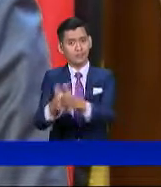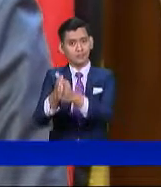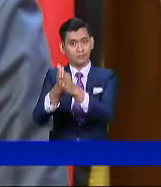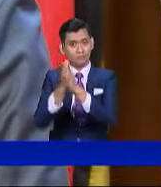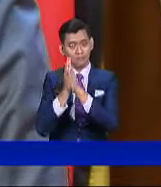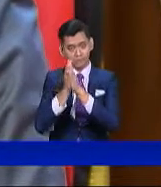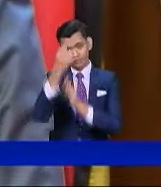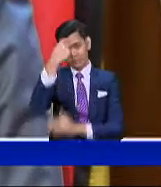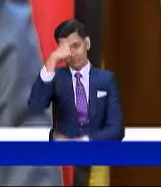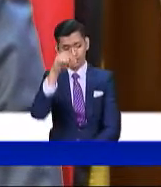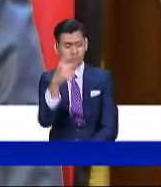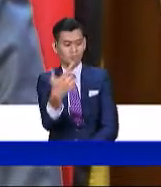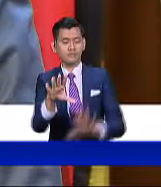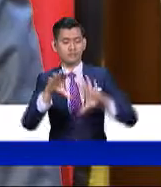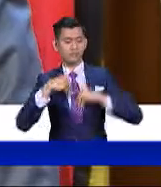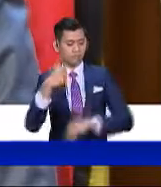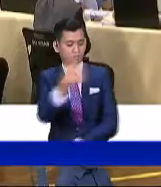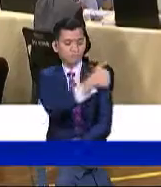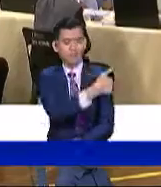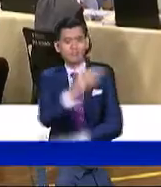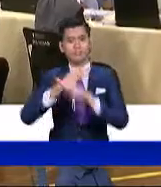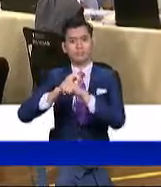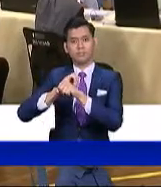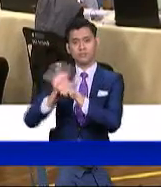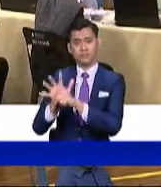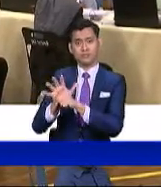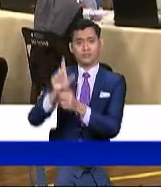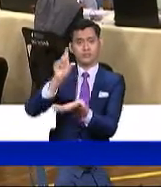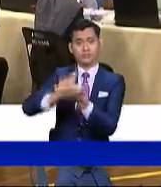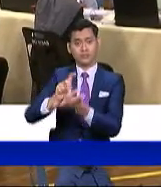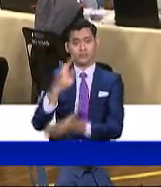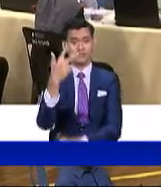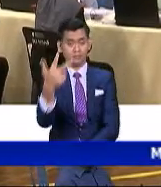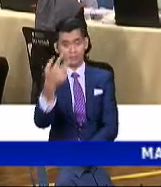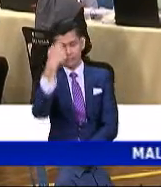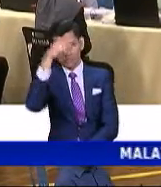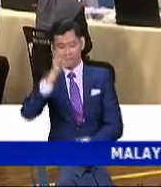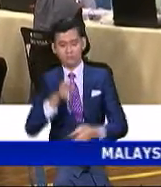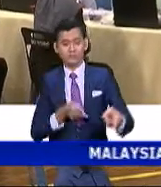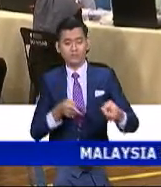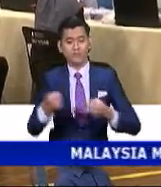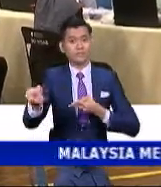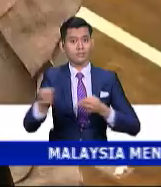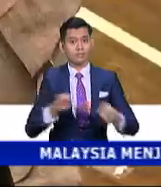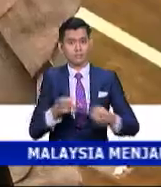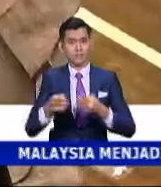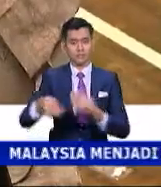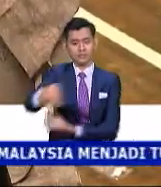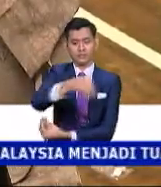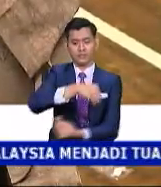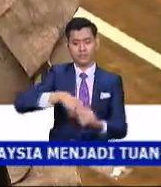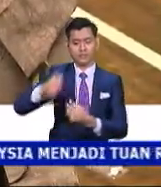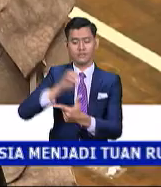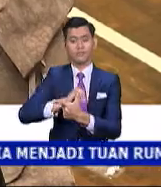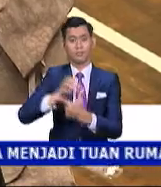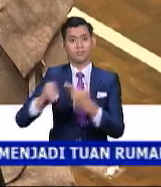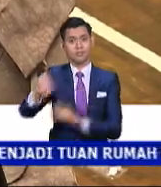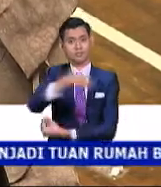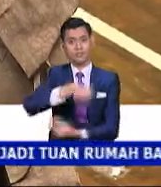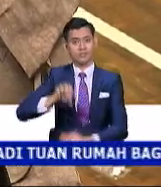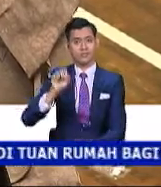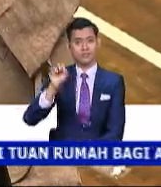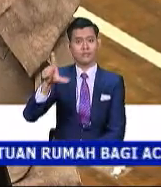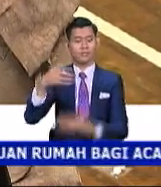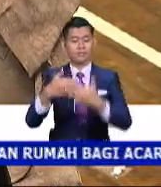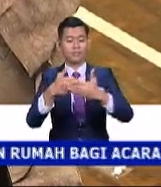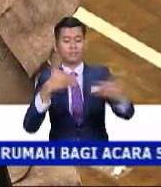Benggala untuk memenuhi syarat negara lain termasuk bagi urusan mengerjakan umrah atau menunaikan Haji sebelum ini beliau memaklumkan